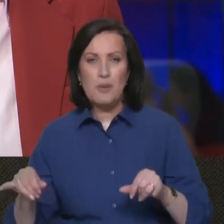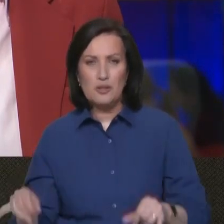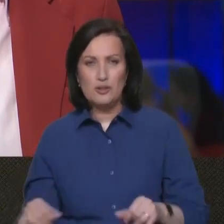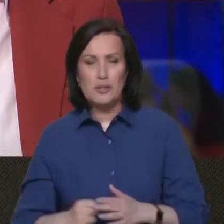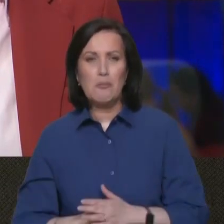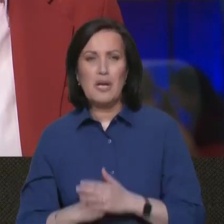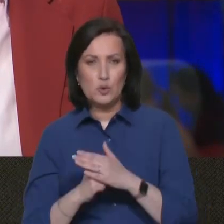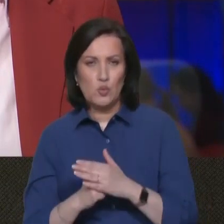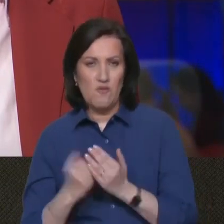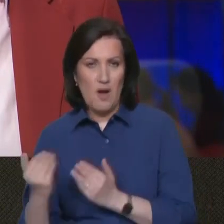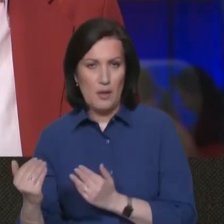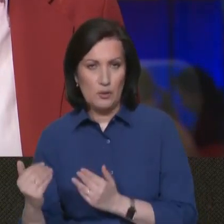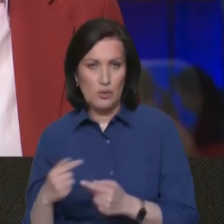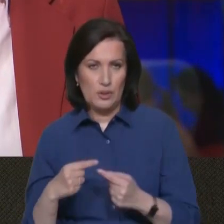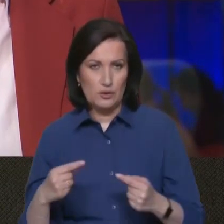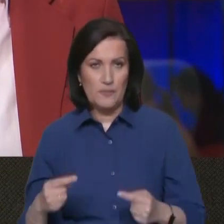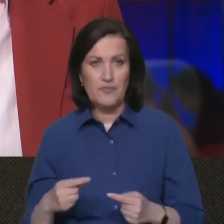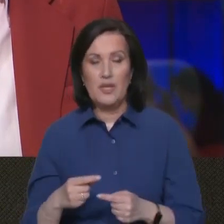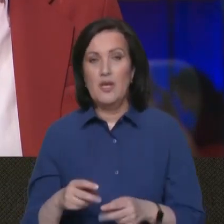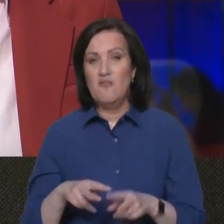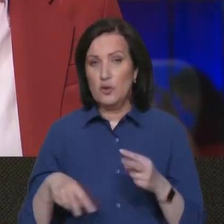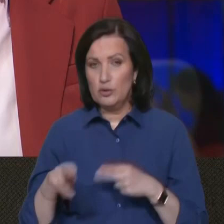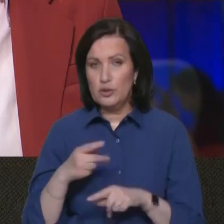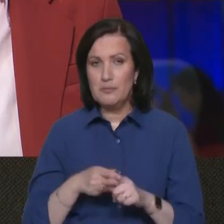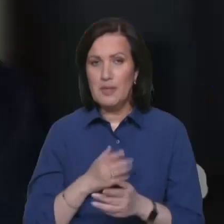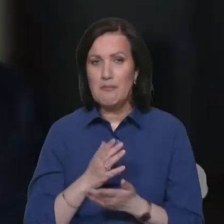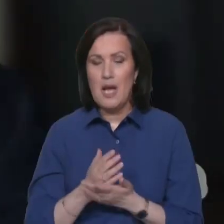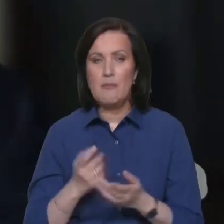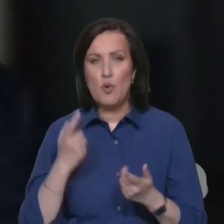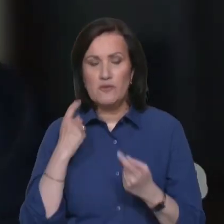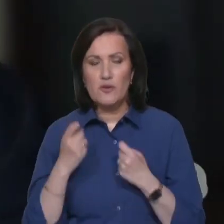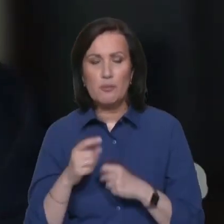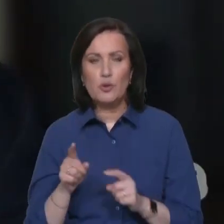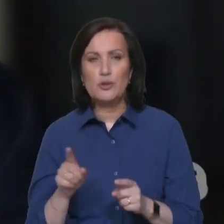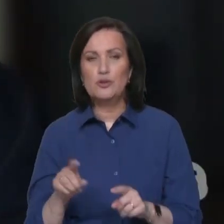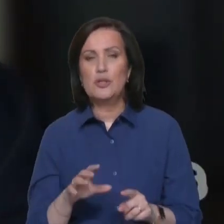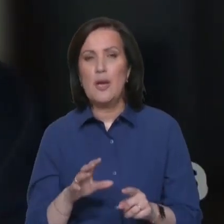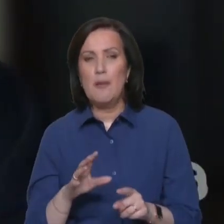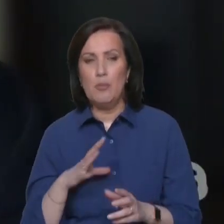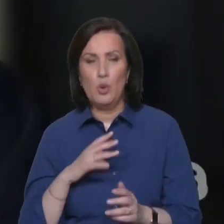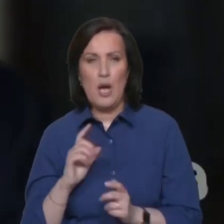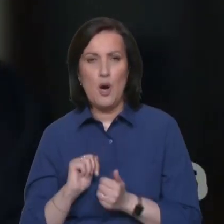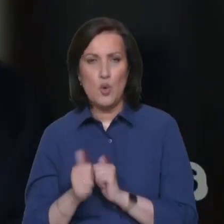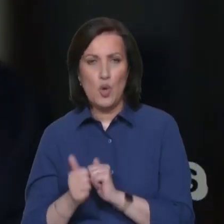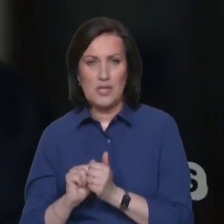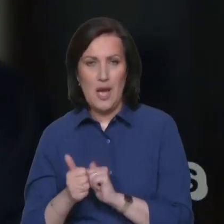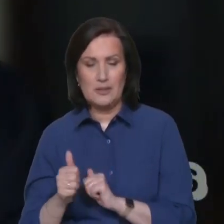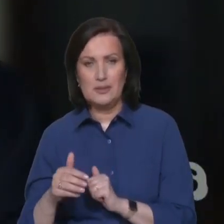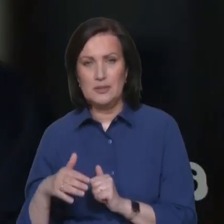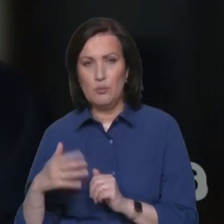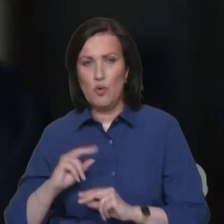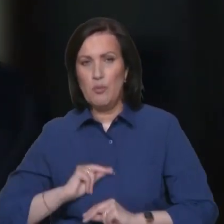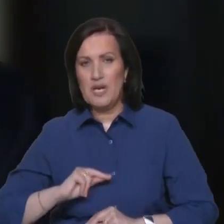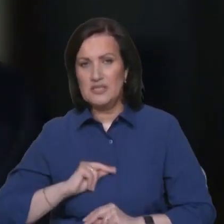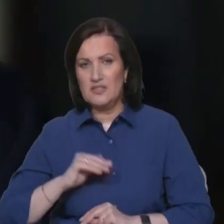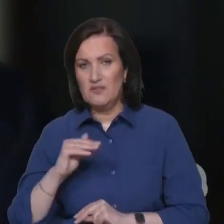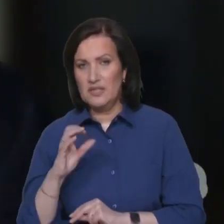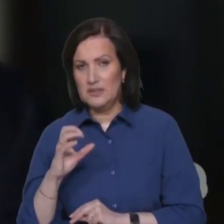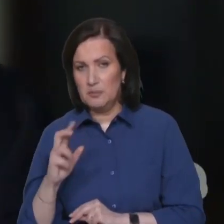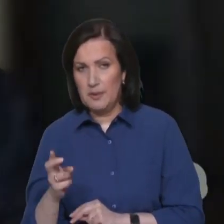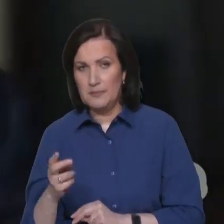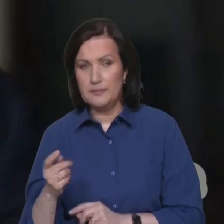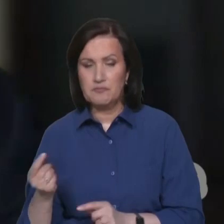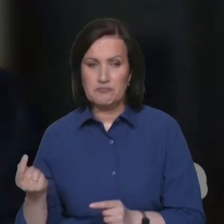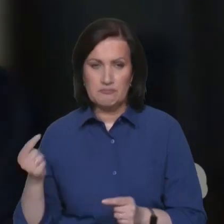їх базуванню і таке інше. Одночасно з цим ми маємо певну інформацію про те, що там пройшла ротація з боку працівників ФСБ,